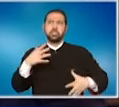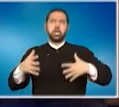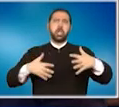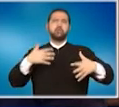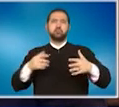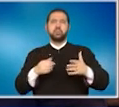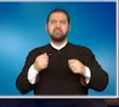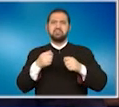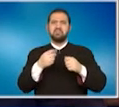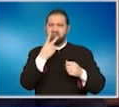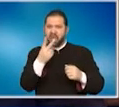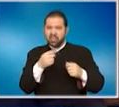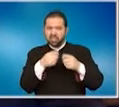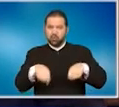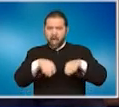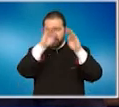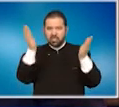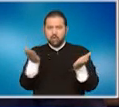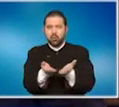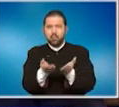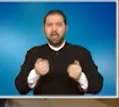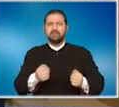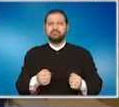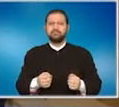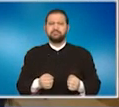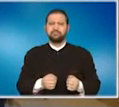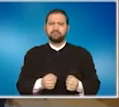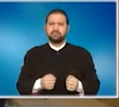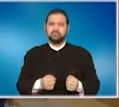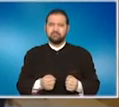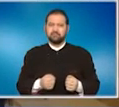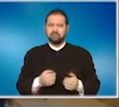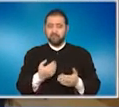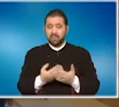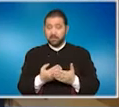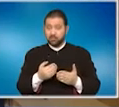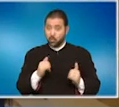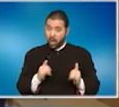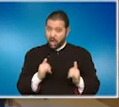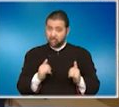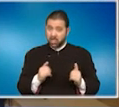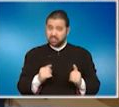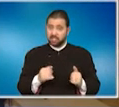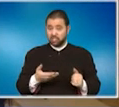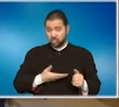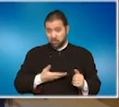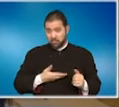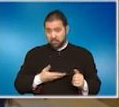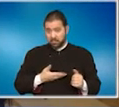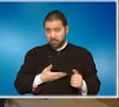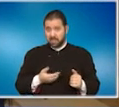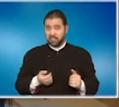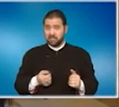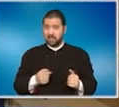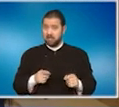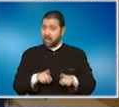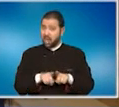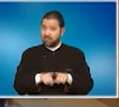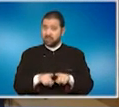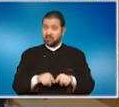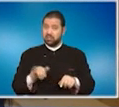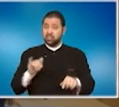nu sunt necesare. Lumea de astăzi nu are nevoie de minuni ca să sporească în ceva. Iar când se fac,